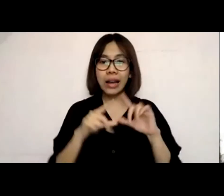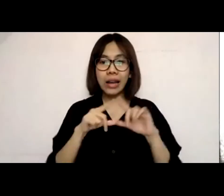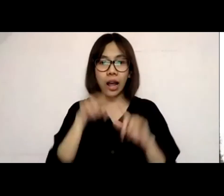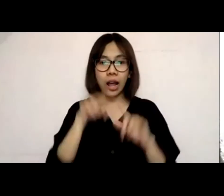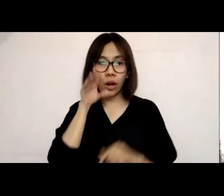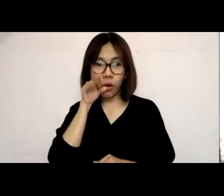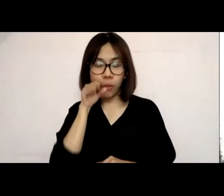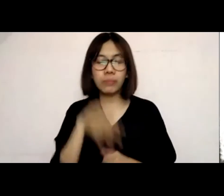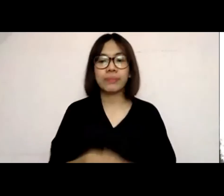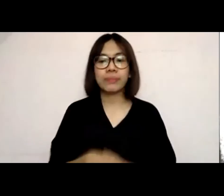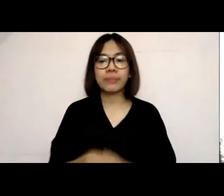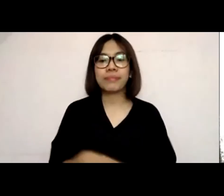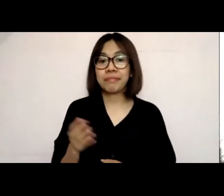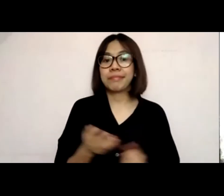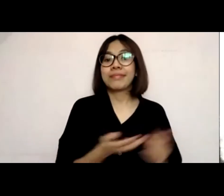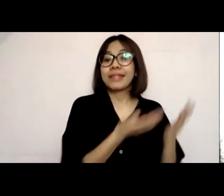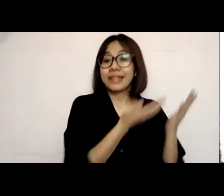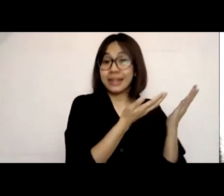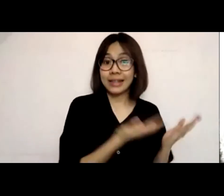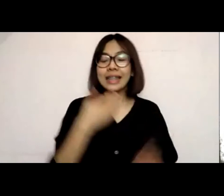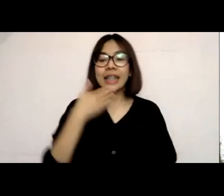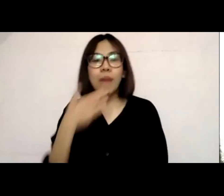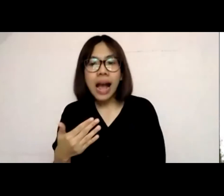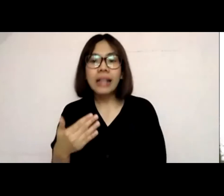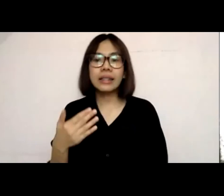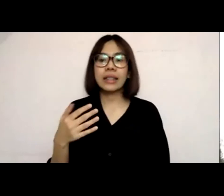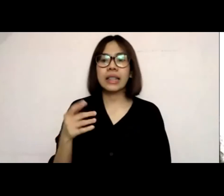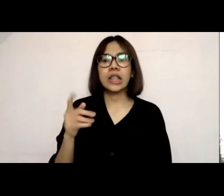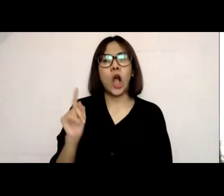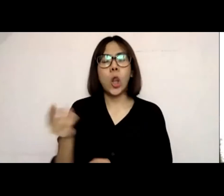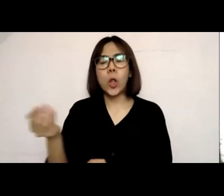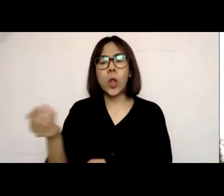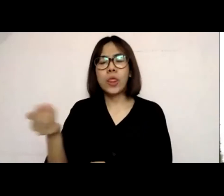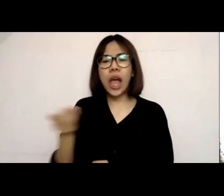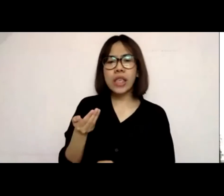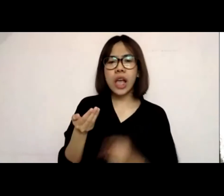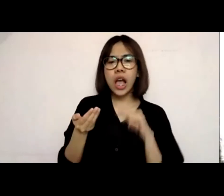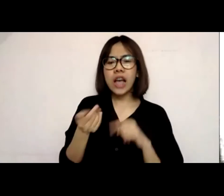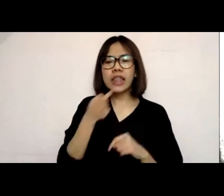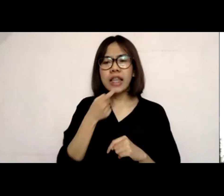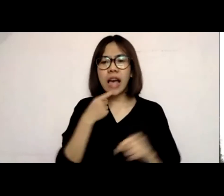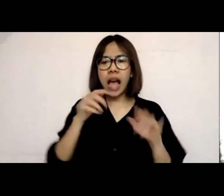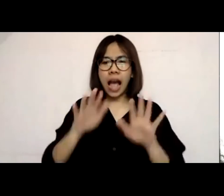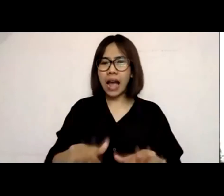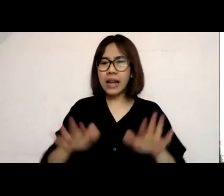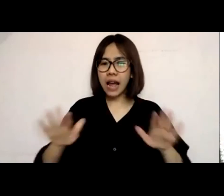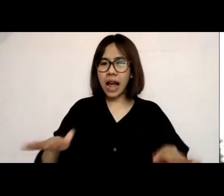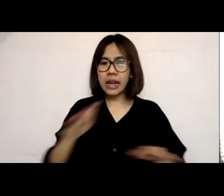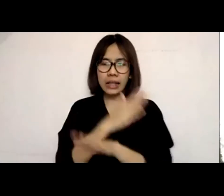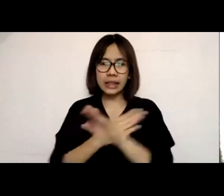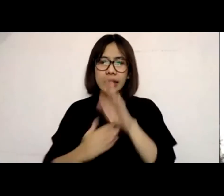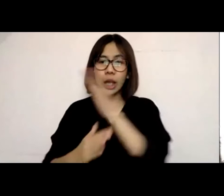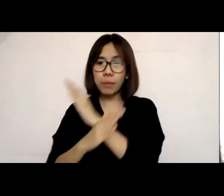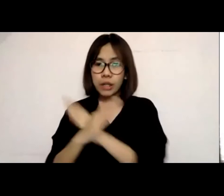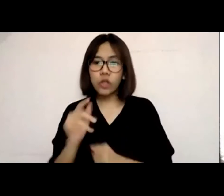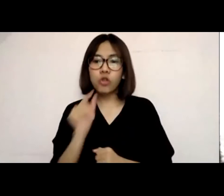menyampaikan hal-hal yang berhubungan dengan kemajuan anak-anak disabilitas dalam kegiatan